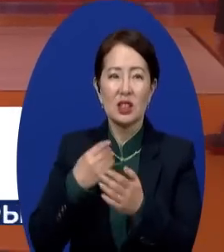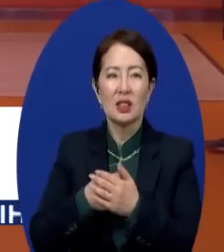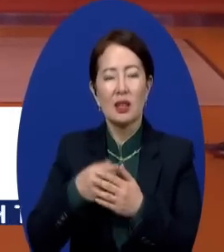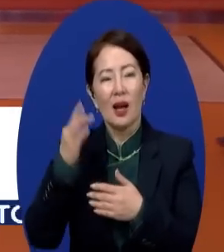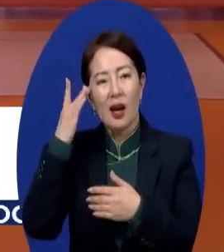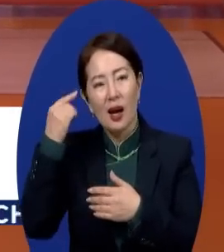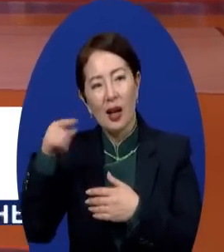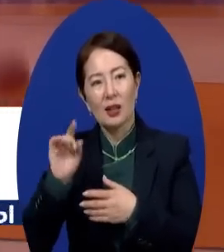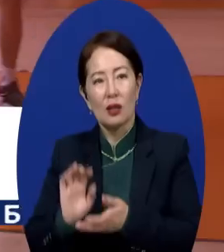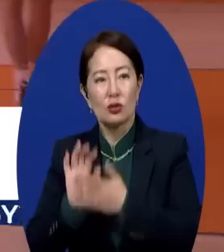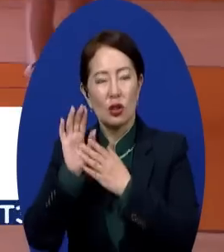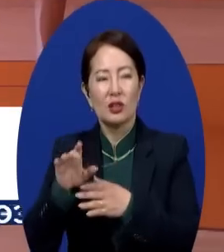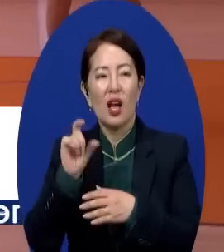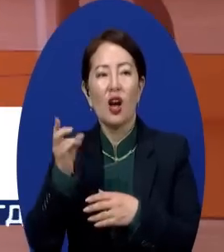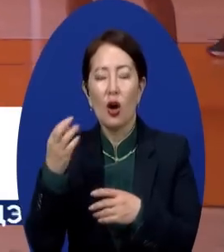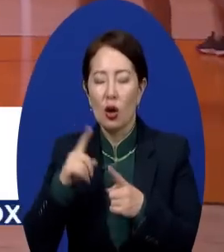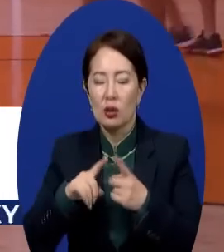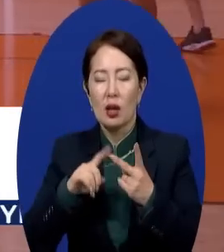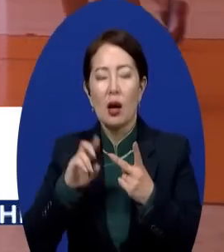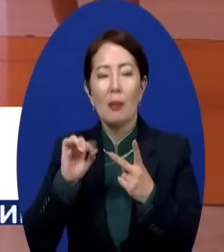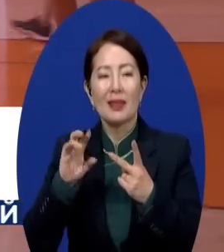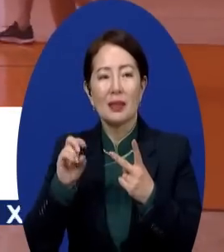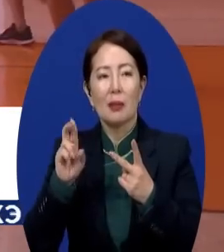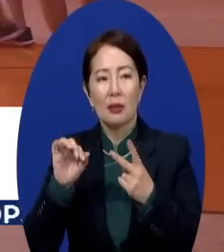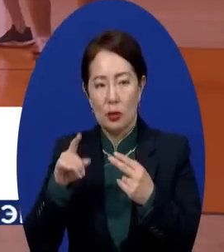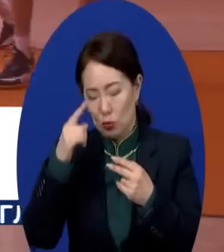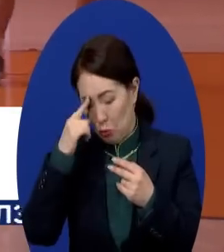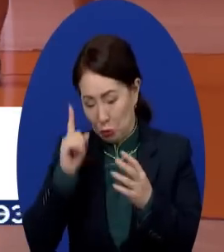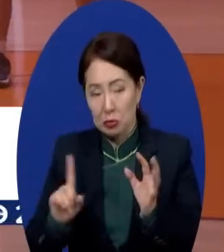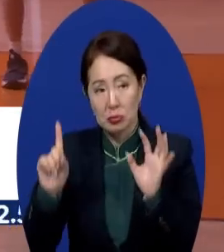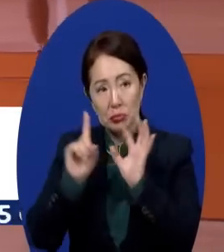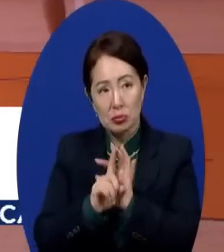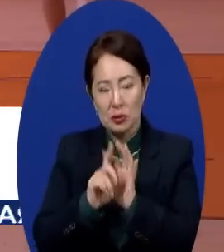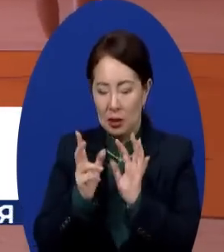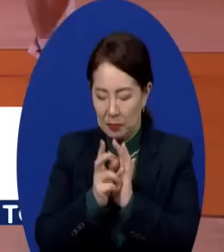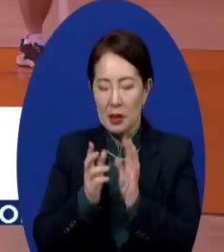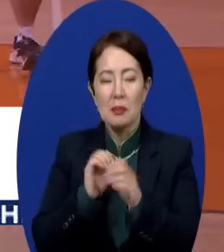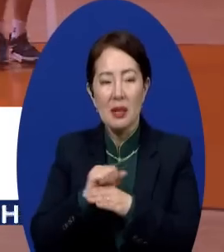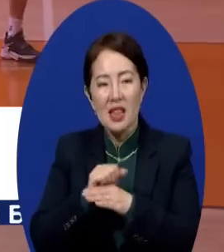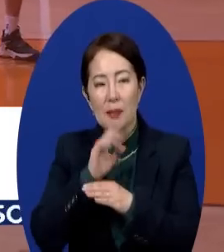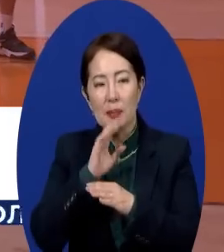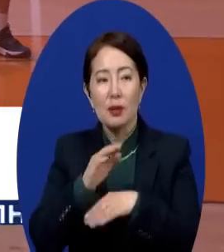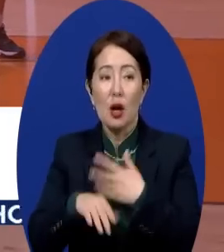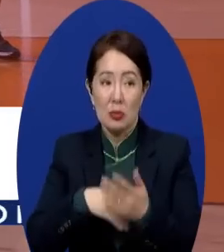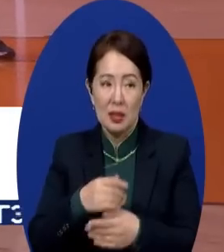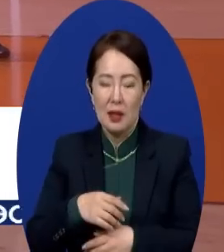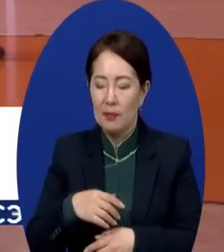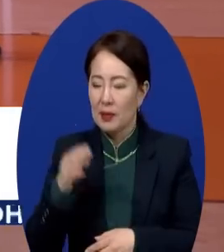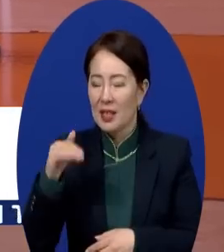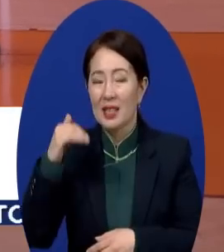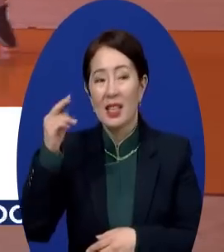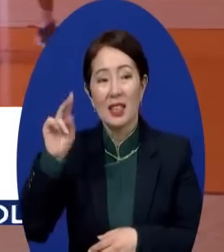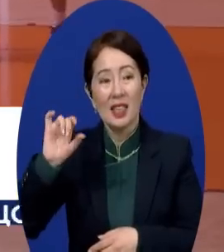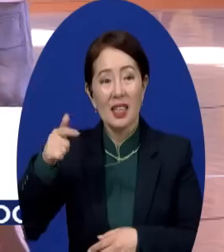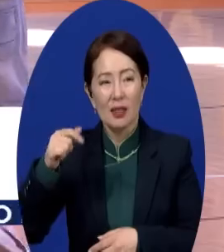гадны орнуудад тоглож байгаа Инхиод, Баясгалан, Батбаяр нар эх орондоо ирч шиг шоугийнхаа бүрэлдэхүүнд тоглохоор бэлтгэл сургалтад ээж байна. Мөн дээдлийн шилдэг